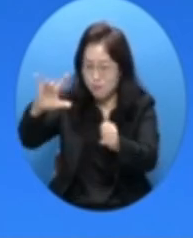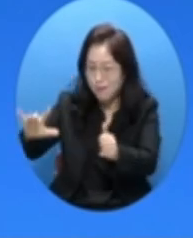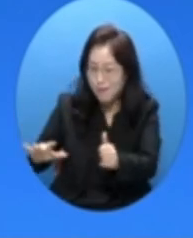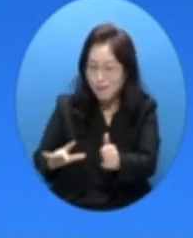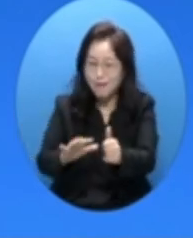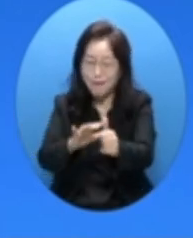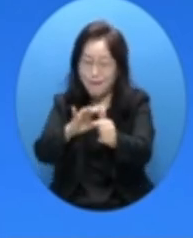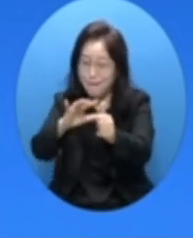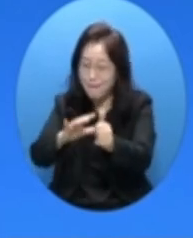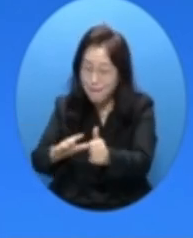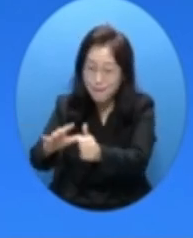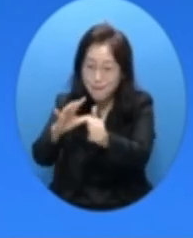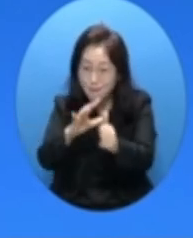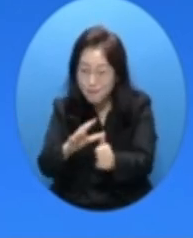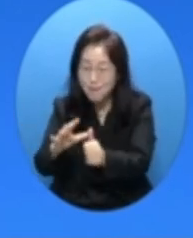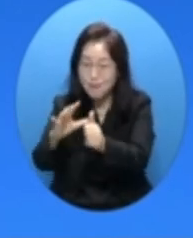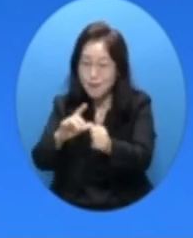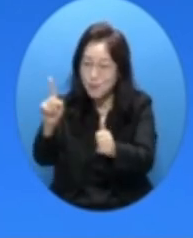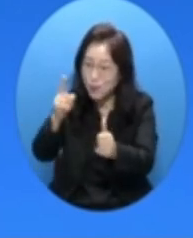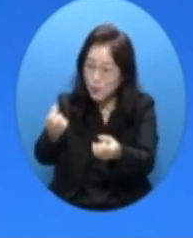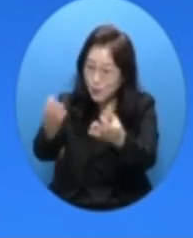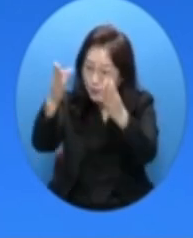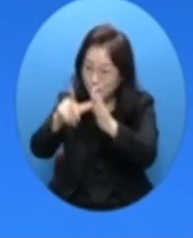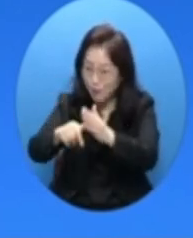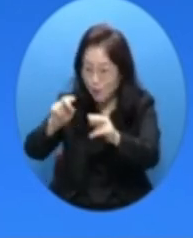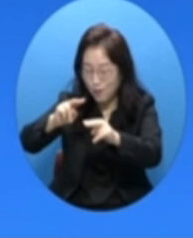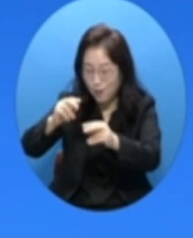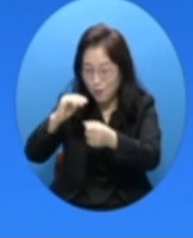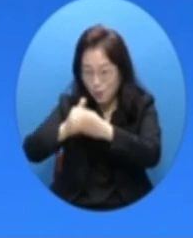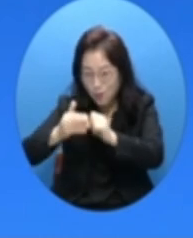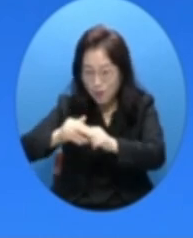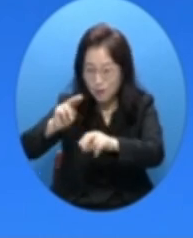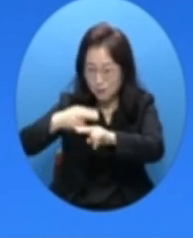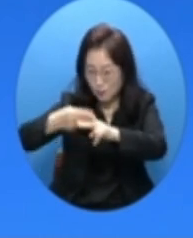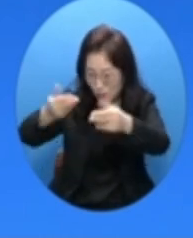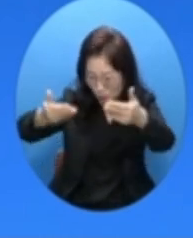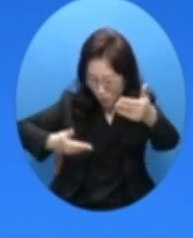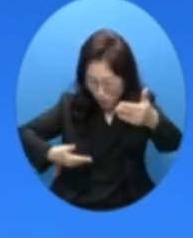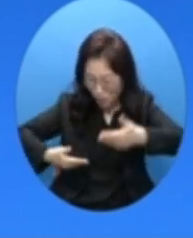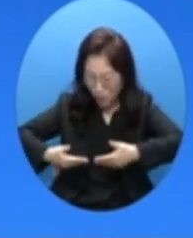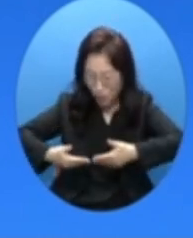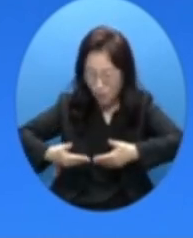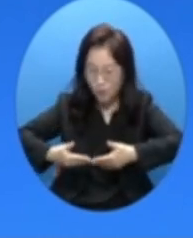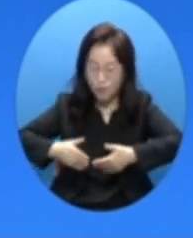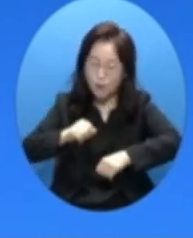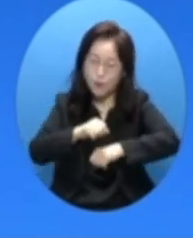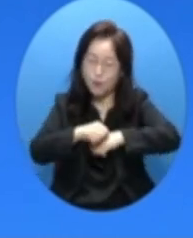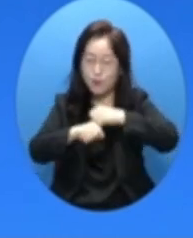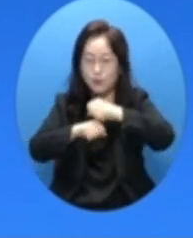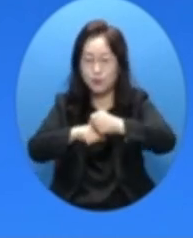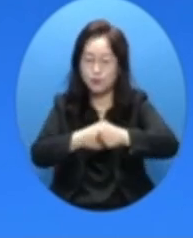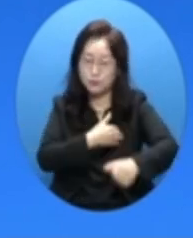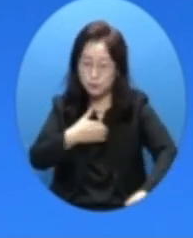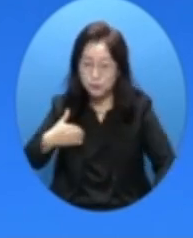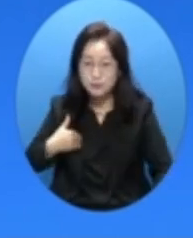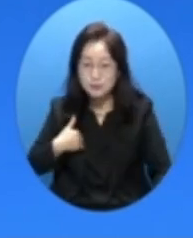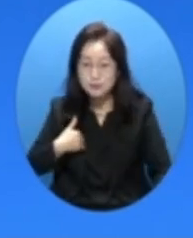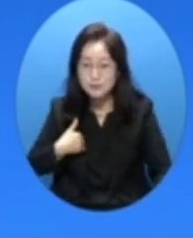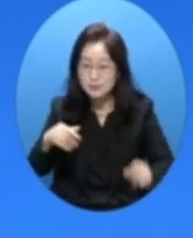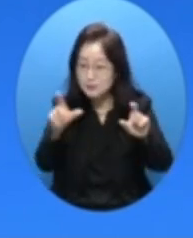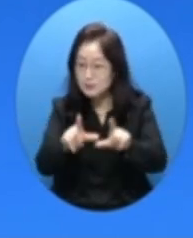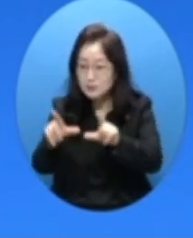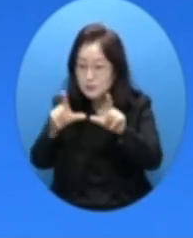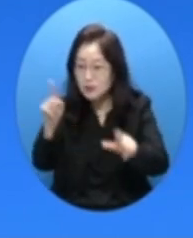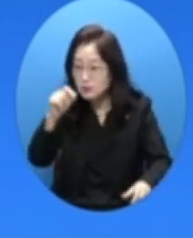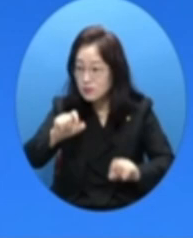이루고 명제가 되면 관계장을 보고 괴짜게 막 들어와서 쌓이던 그랬는데 그런 삶을 살았는데